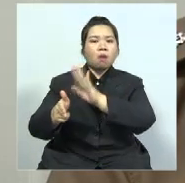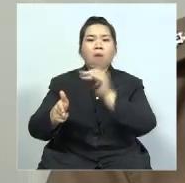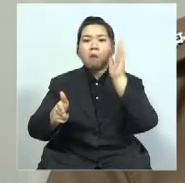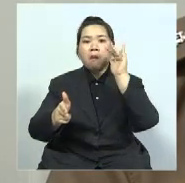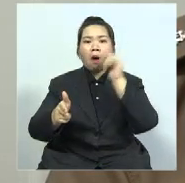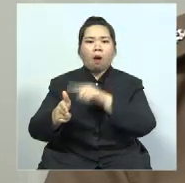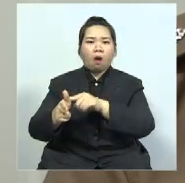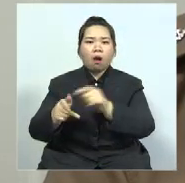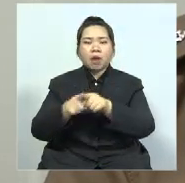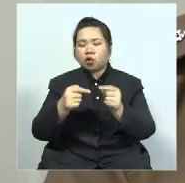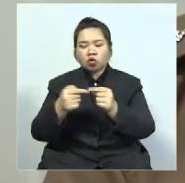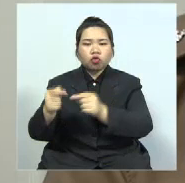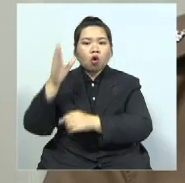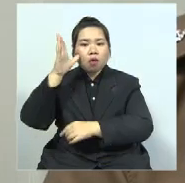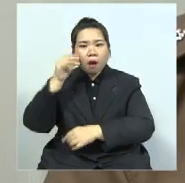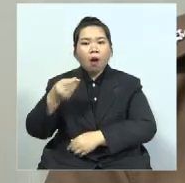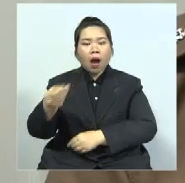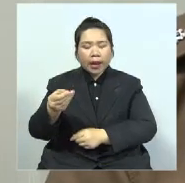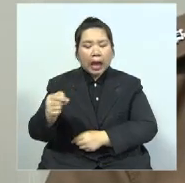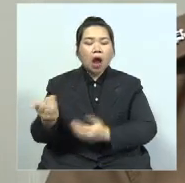เป็นปืนมรดกนะครับ